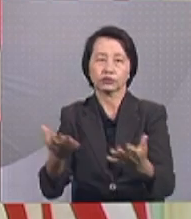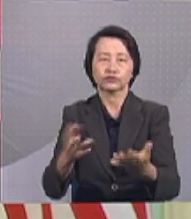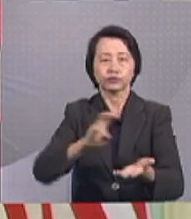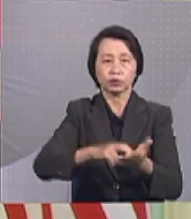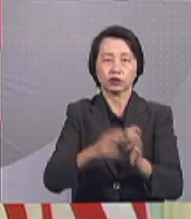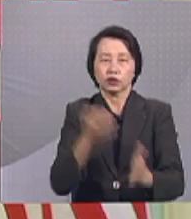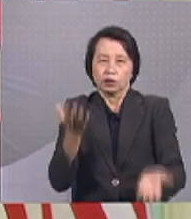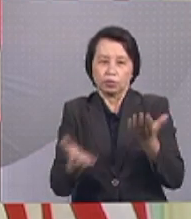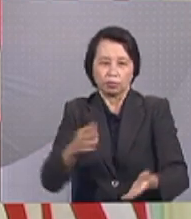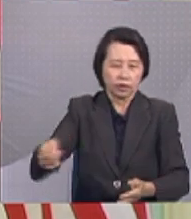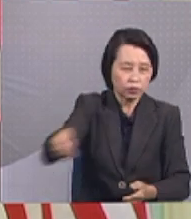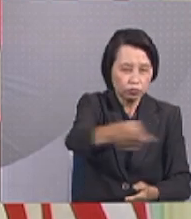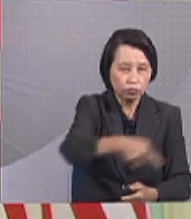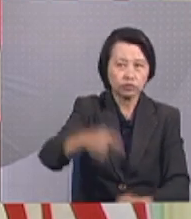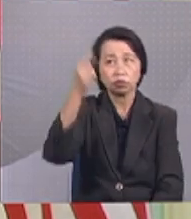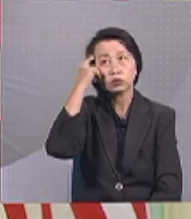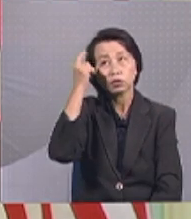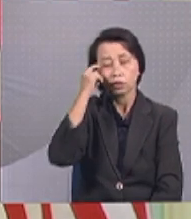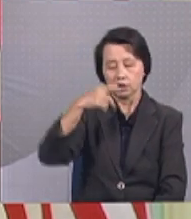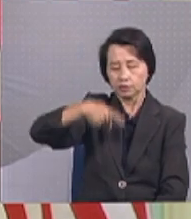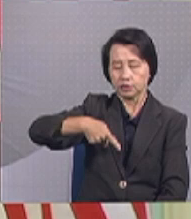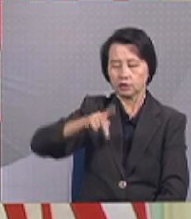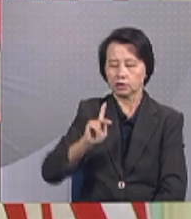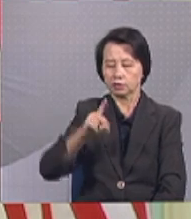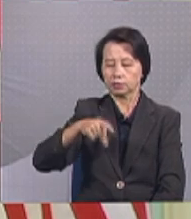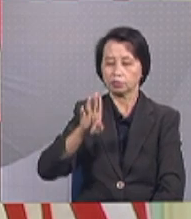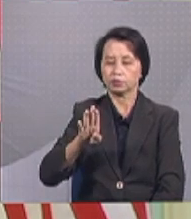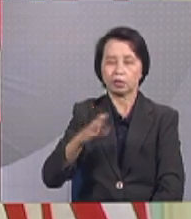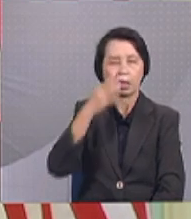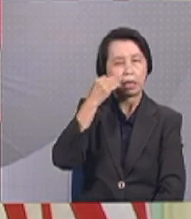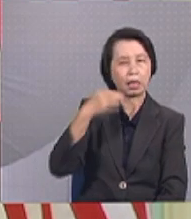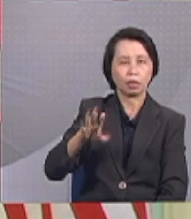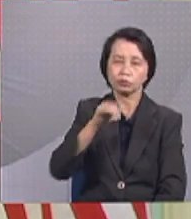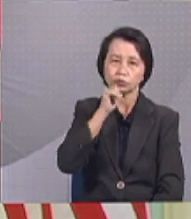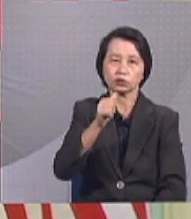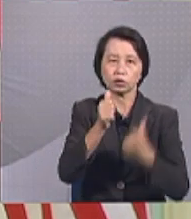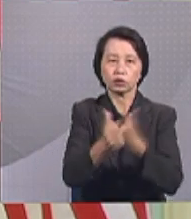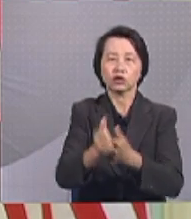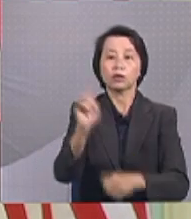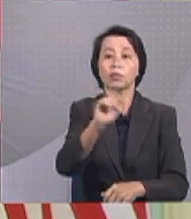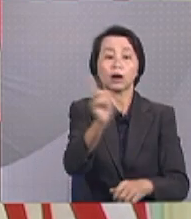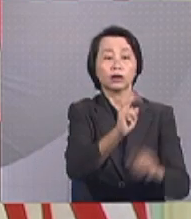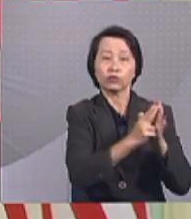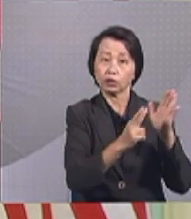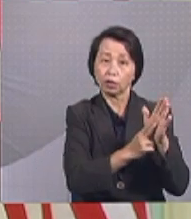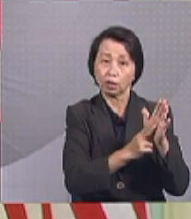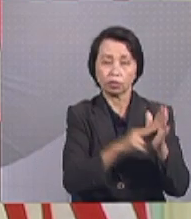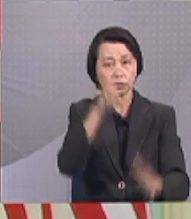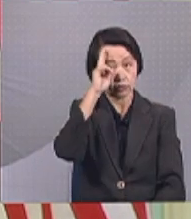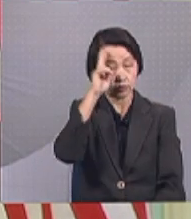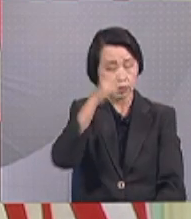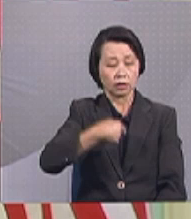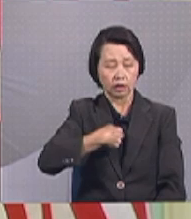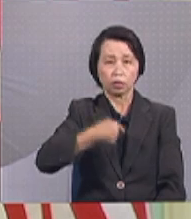Maknanya mungkin ramai yang menganggap PKPB ini tidak tertakluk kepada mana-mana undang-undang. Seperti saya